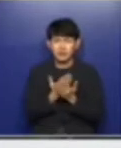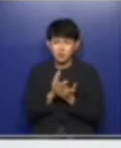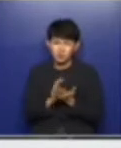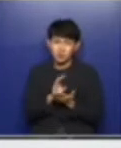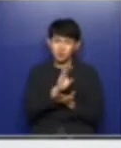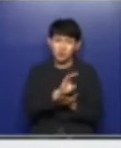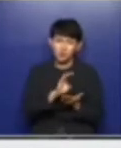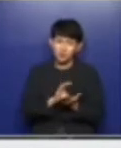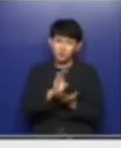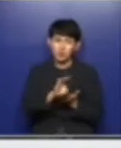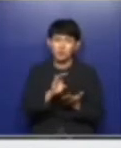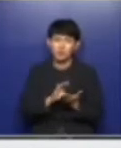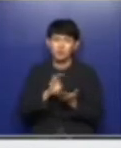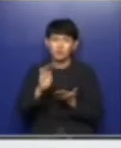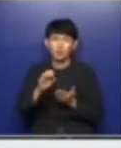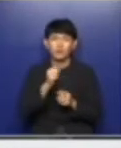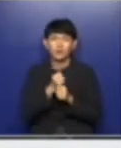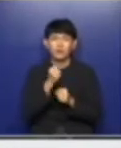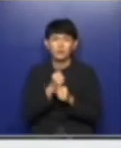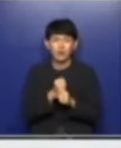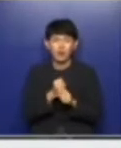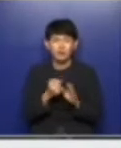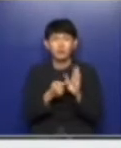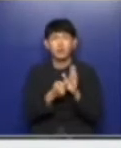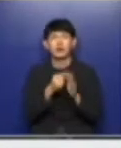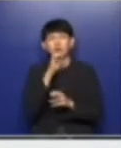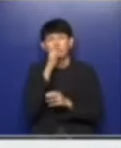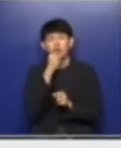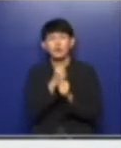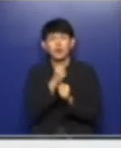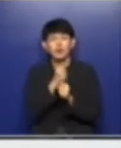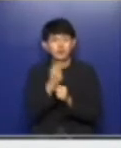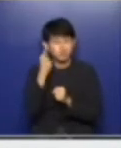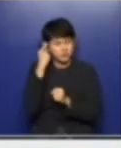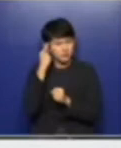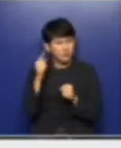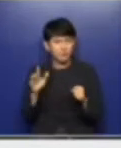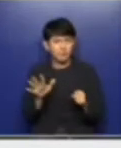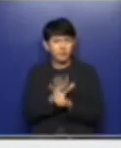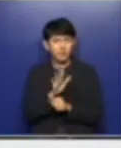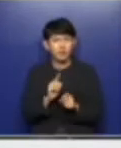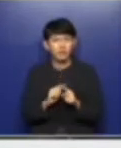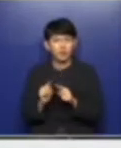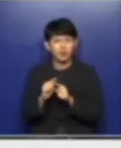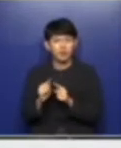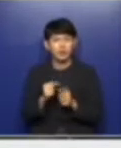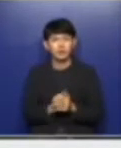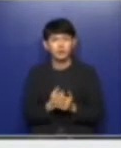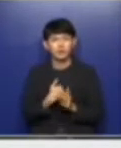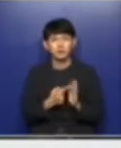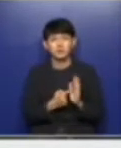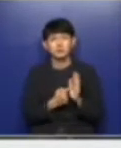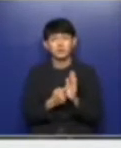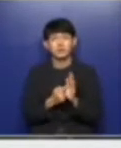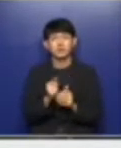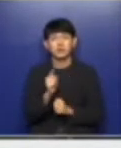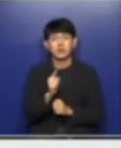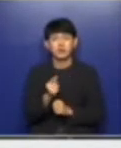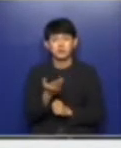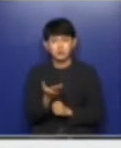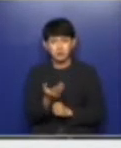ายเป็นองค์กรนำร่องซึ่งอาจจะไม่ครอบคลุมในทุกมิติเนี่ยผมเสนอท่านว่าท่านควรจะ